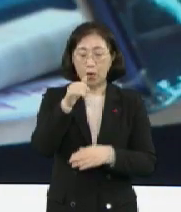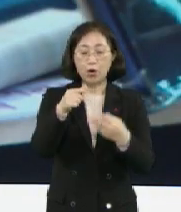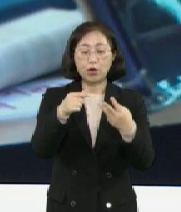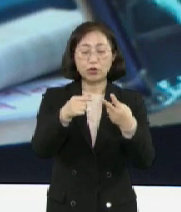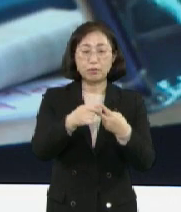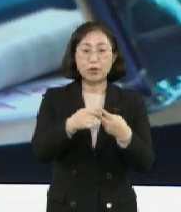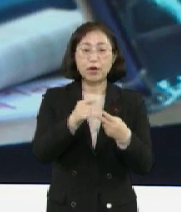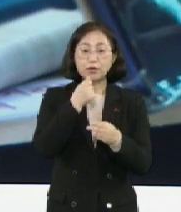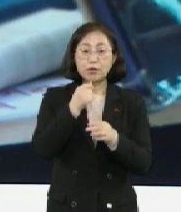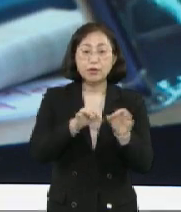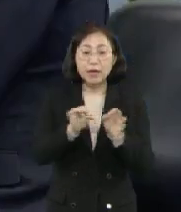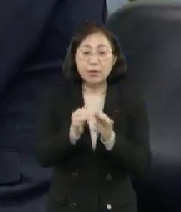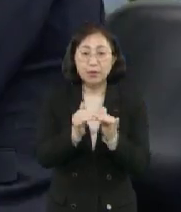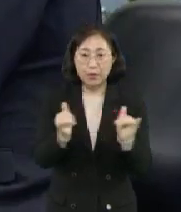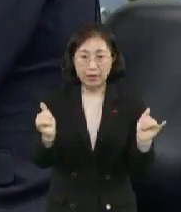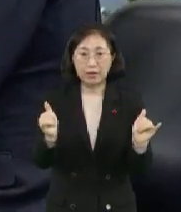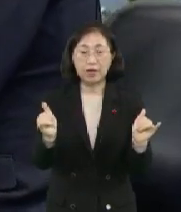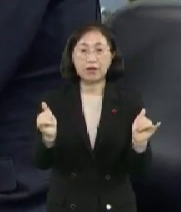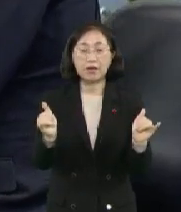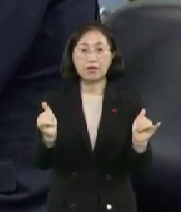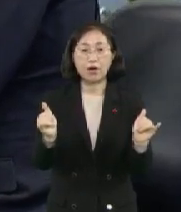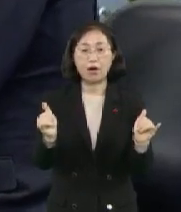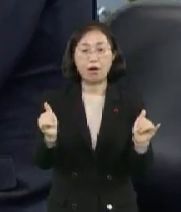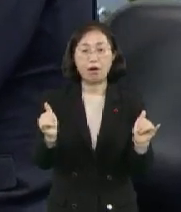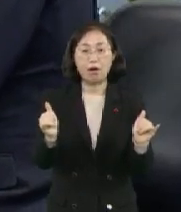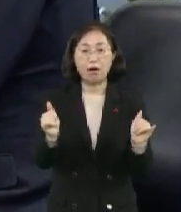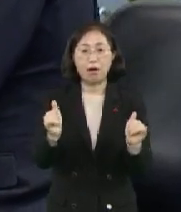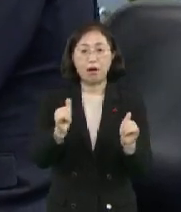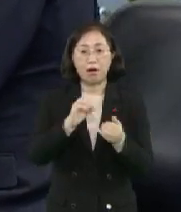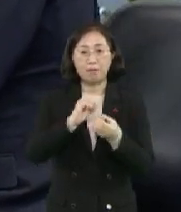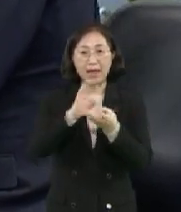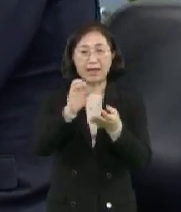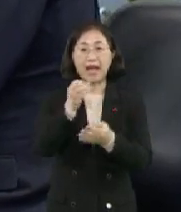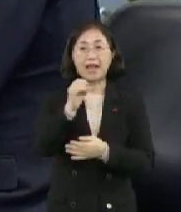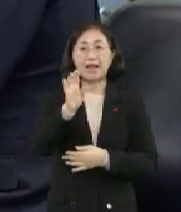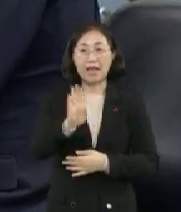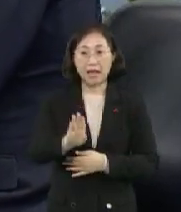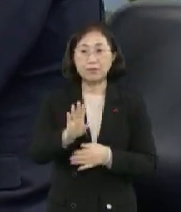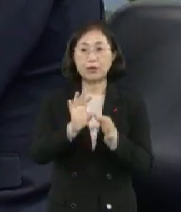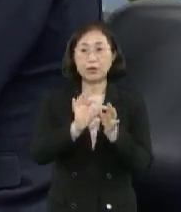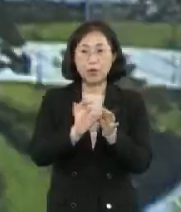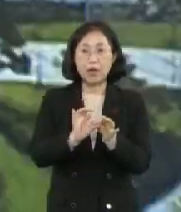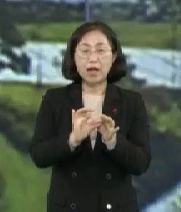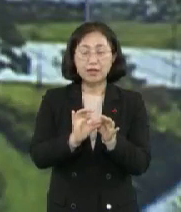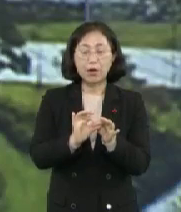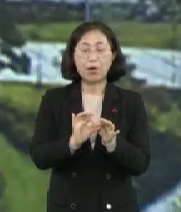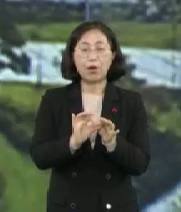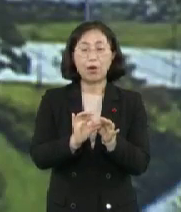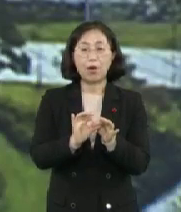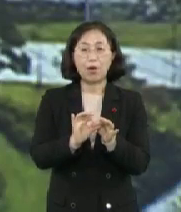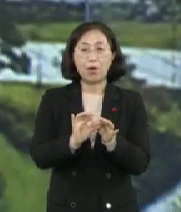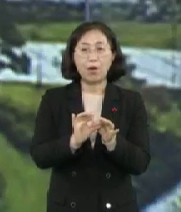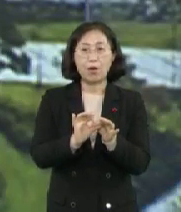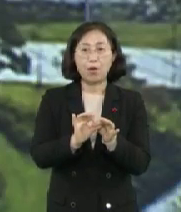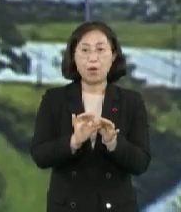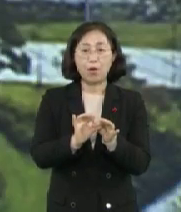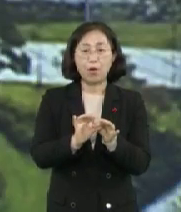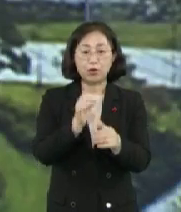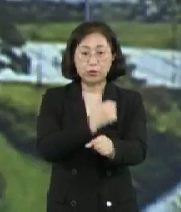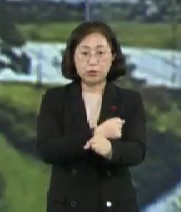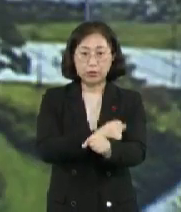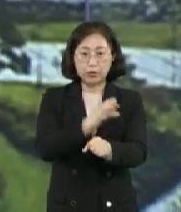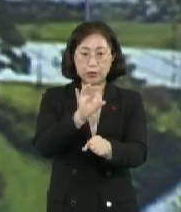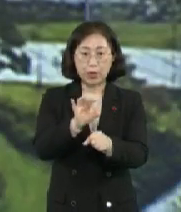번째는 소상공인에 대해서 우리 그 여러 가지 배달앱을 충남형 배달앱을 통해서 이 배달앱을 통한 그